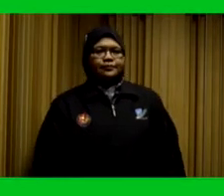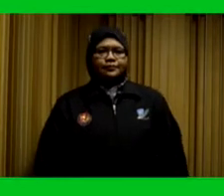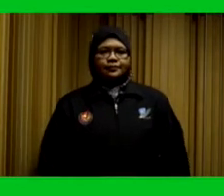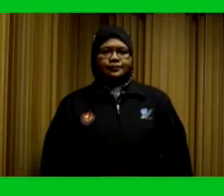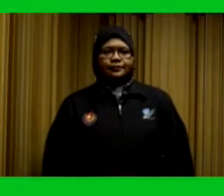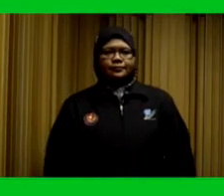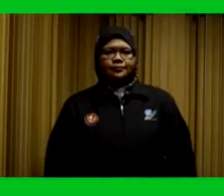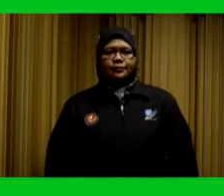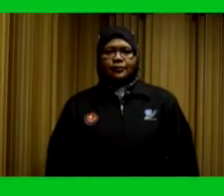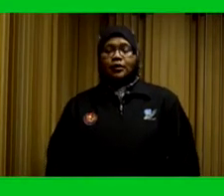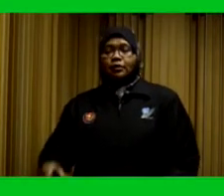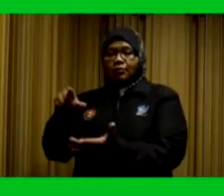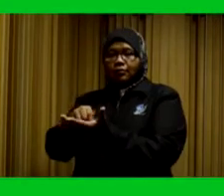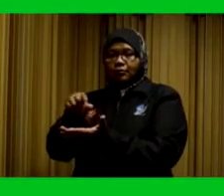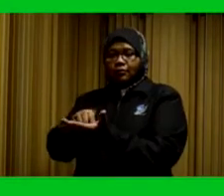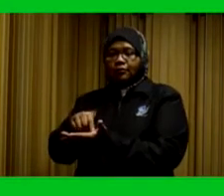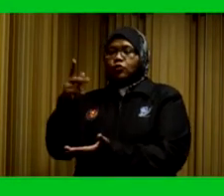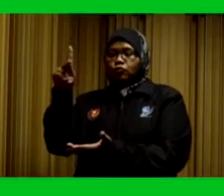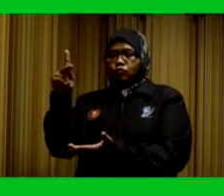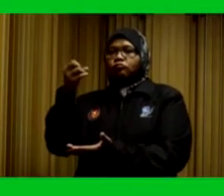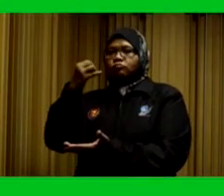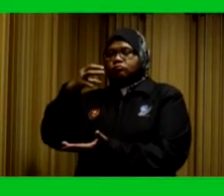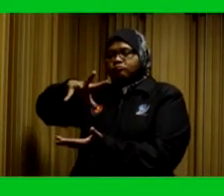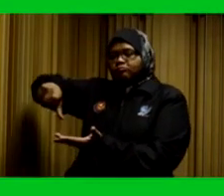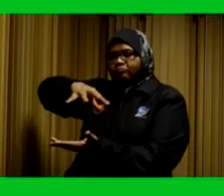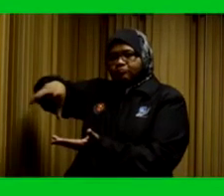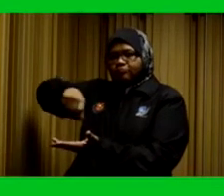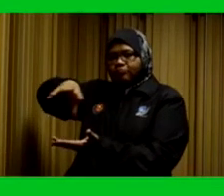gaulkan ayam bersama garam dan kunyit,